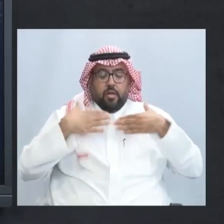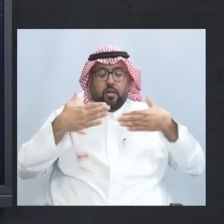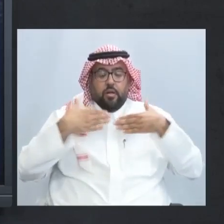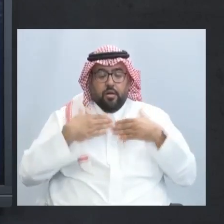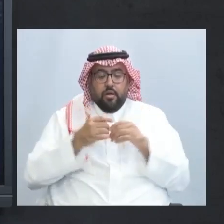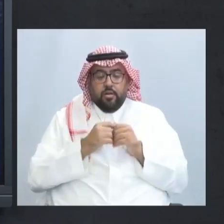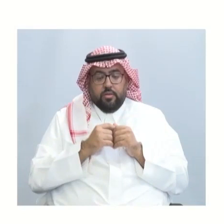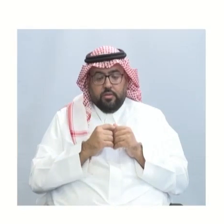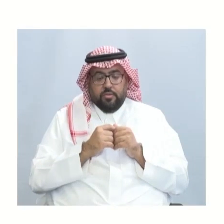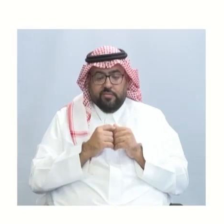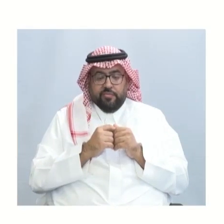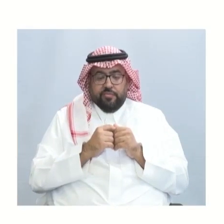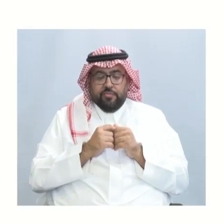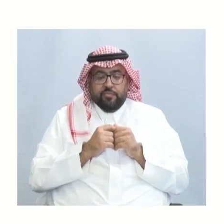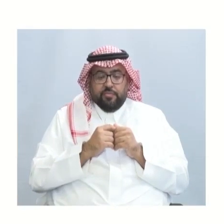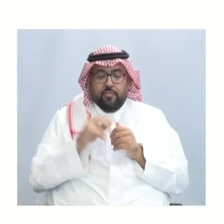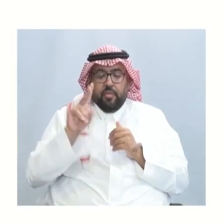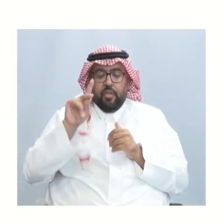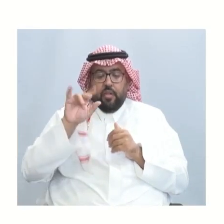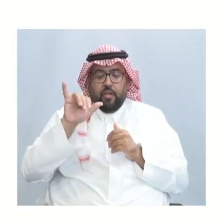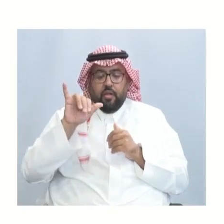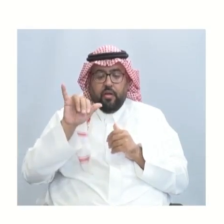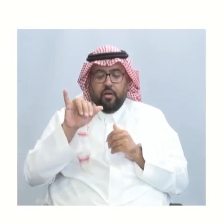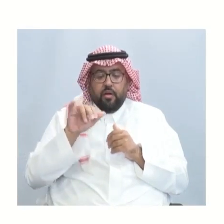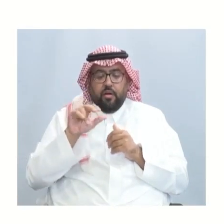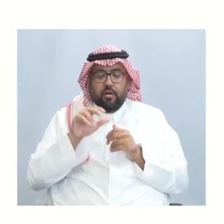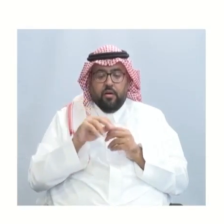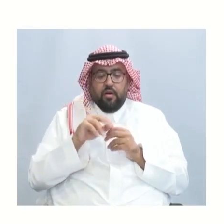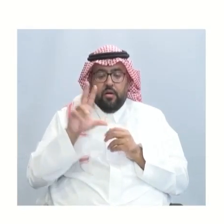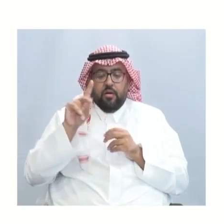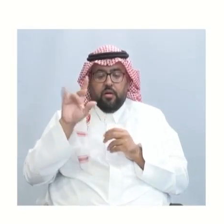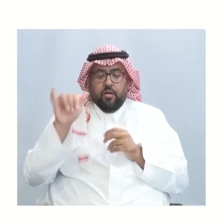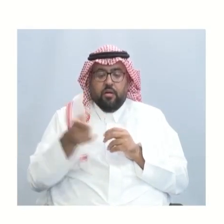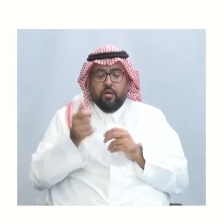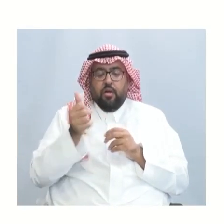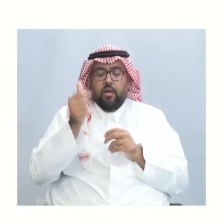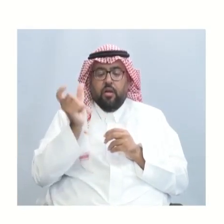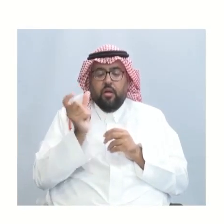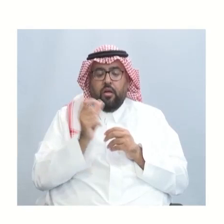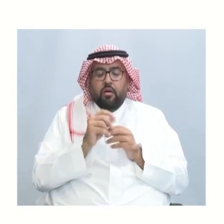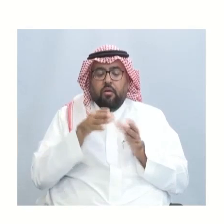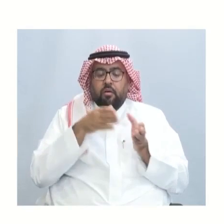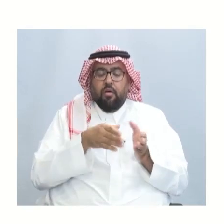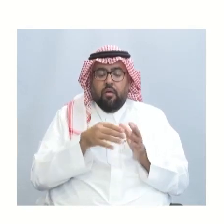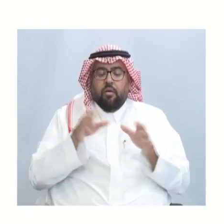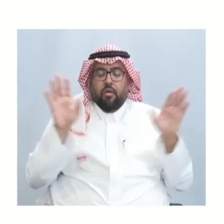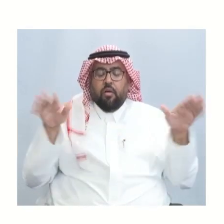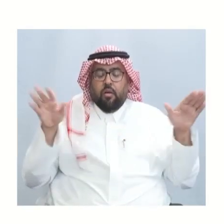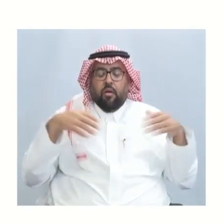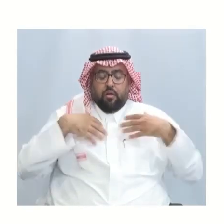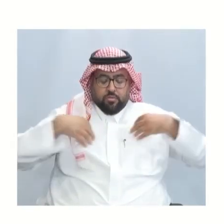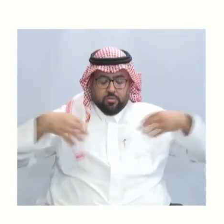في بيئاتها نلاحظ ان الطيران تكييفات الطيور الطيران وجود الريش